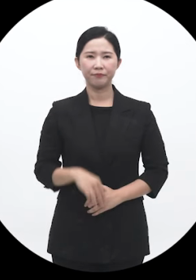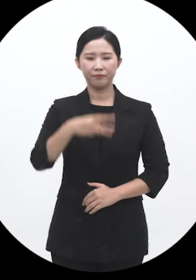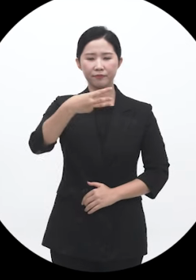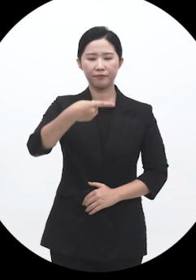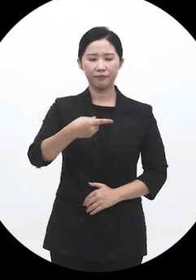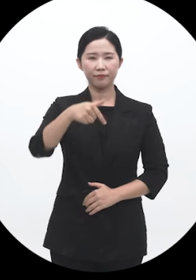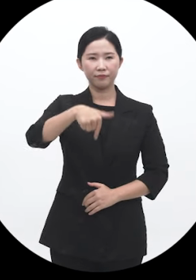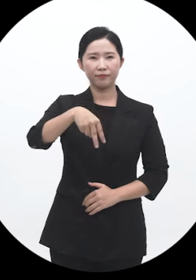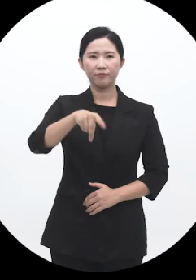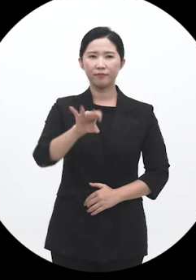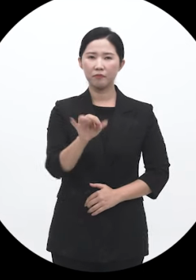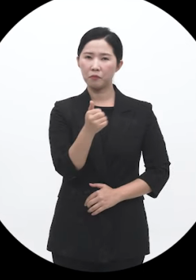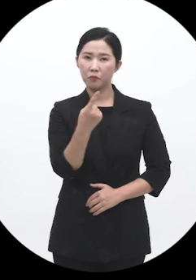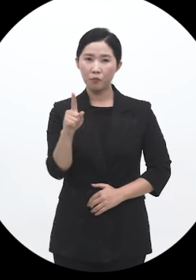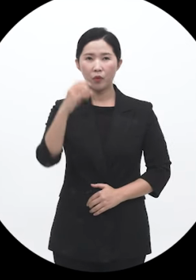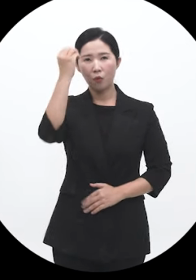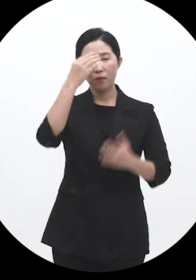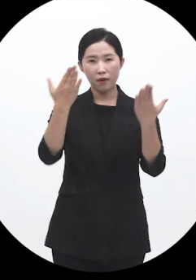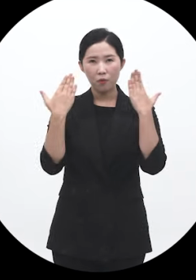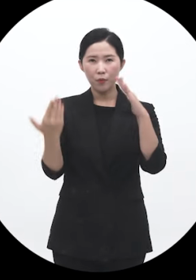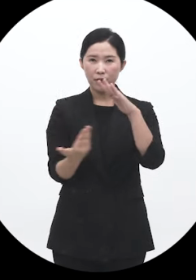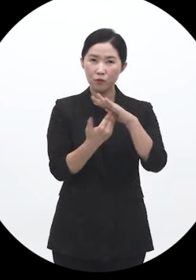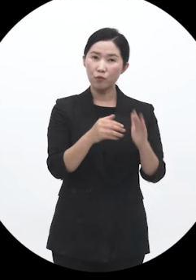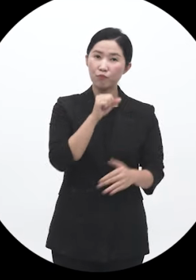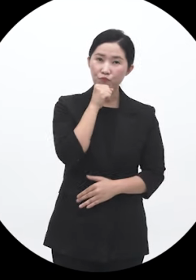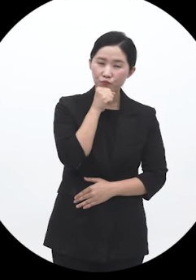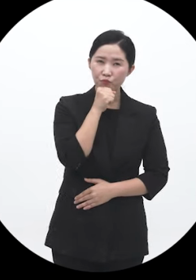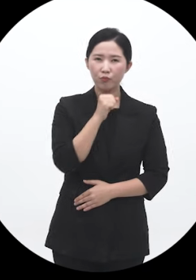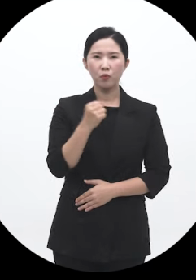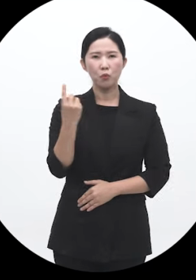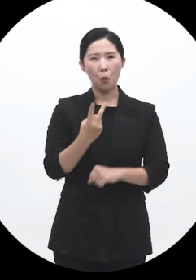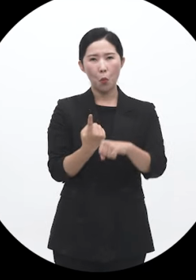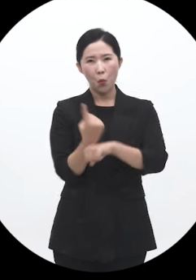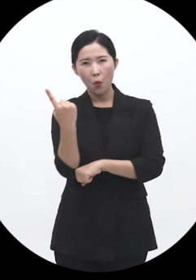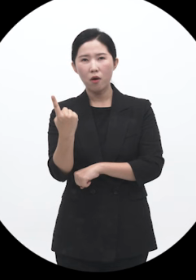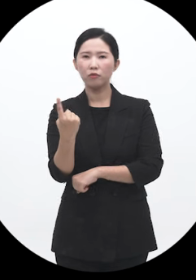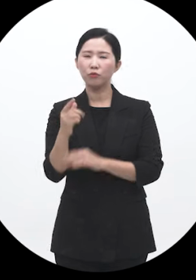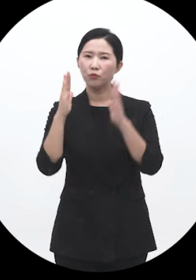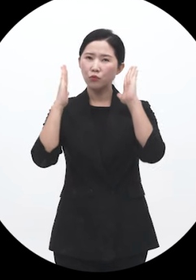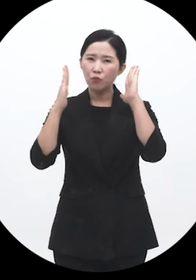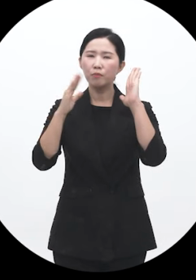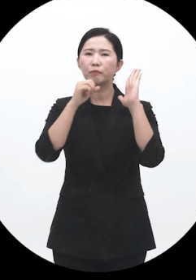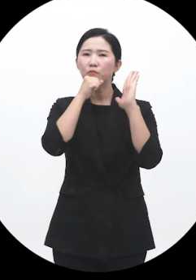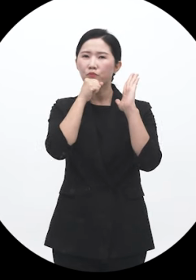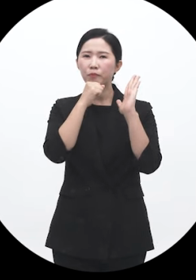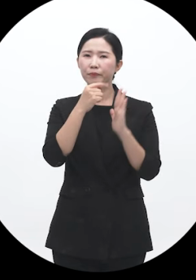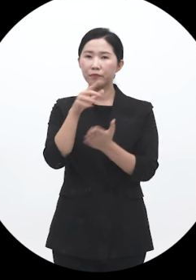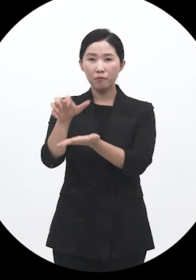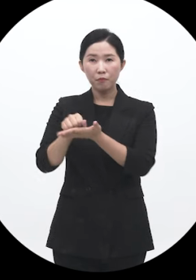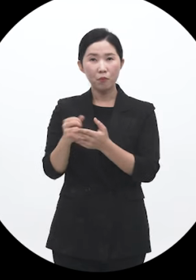특성화고 성취도 및 기타 평어 반영 방법은 하단의 표를 참고하여 주시기 바랍니다.